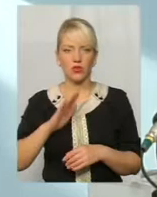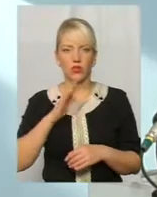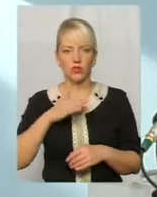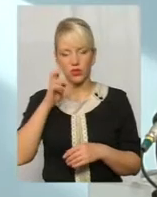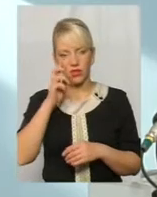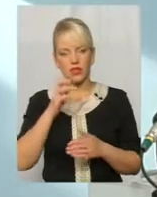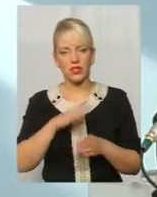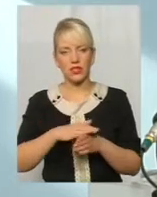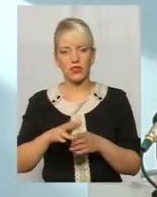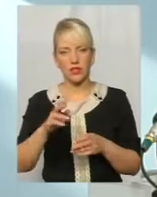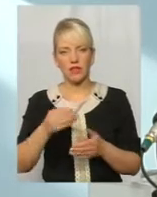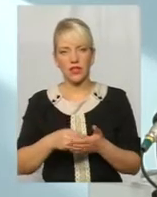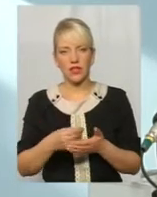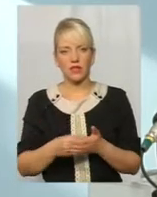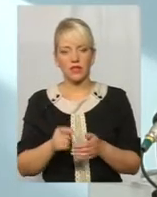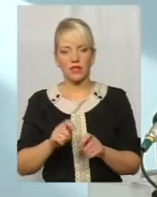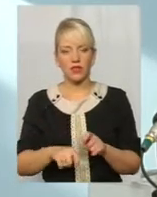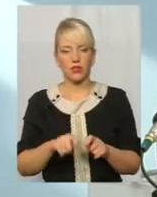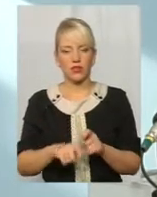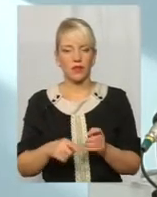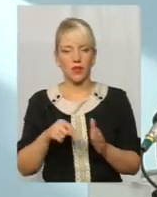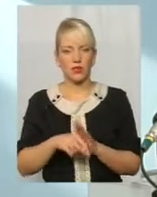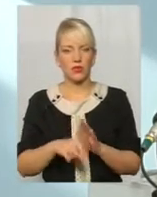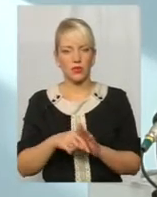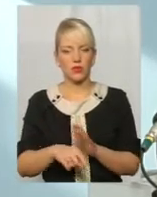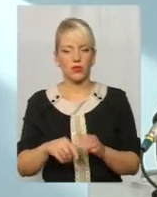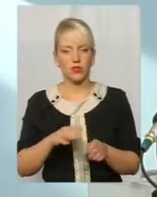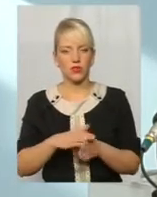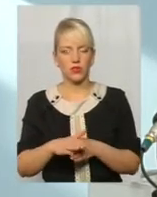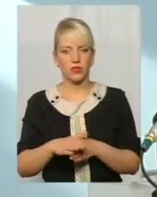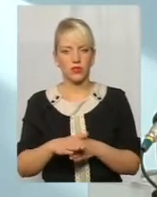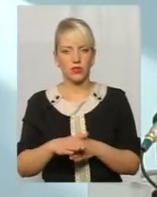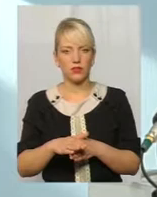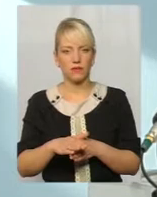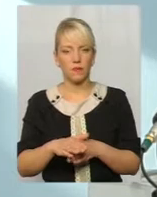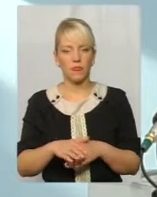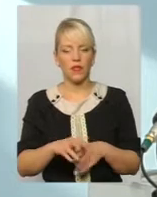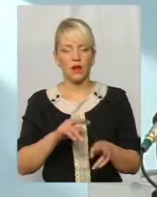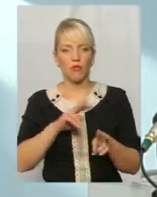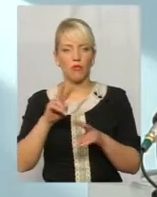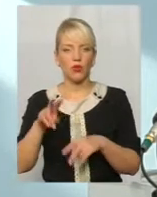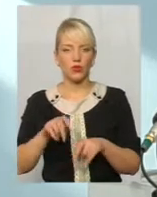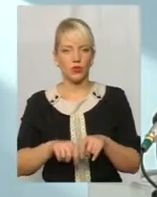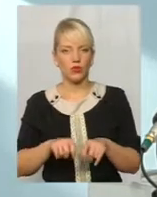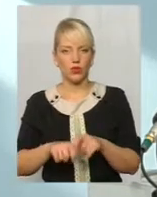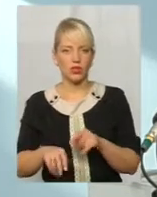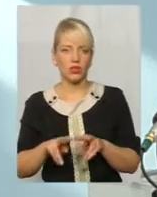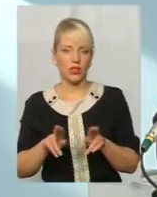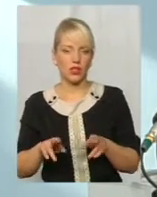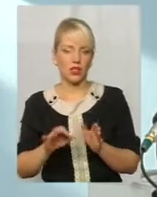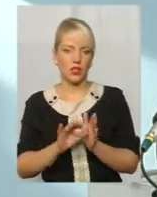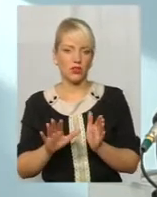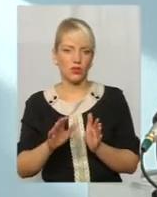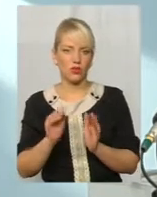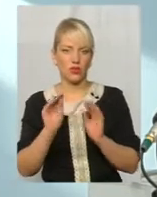фінансовий контроль, тобто здійснюється саме моніторинг, аби такі електронні